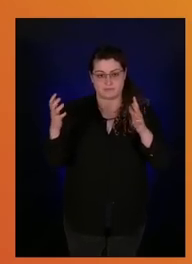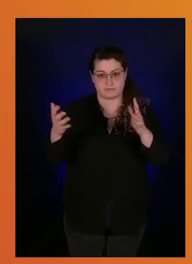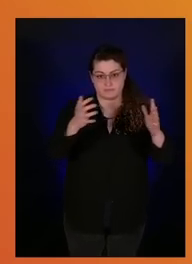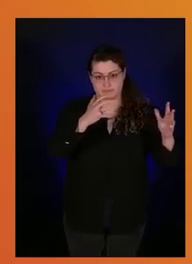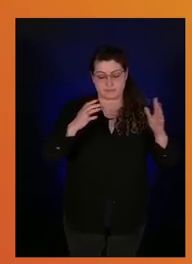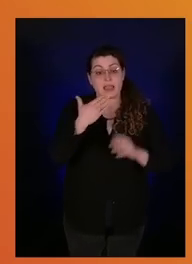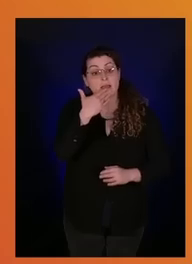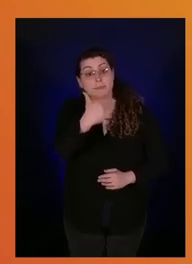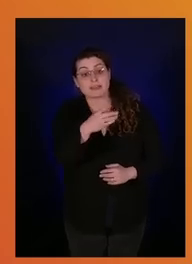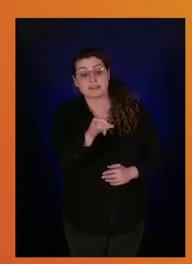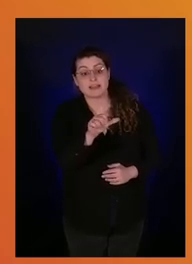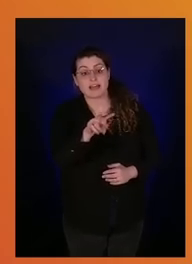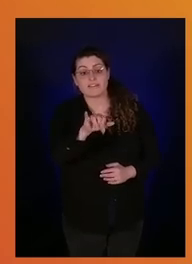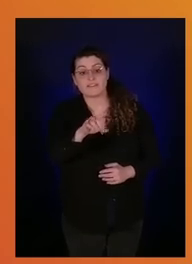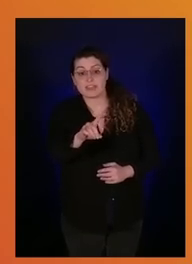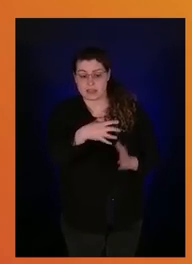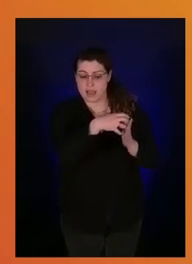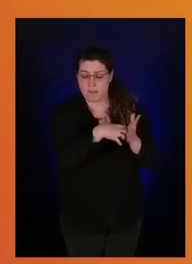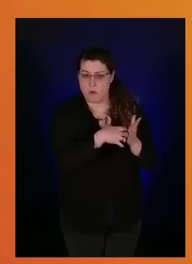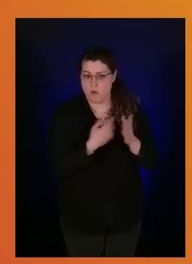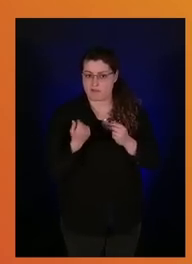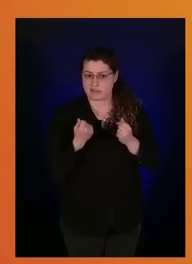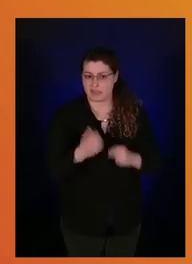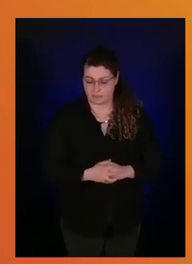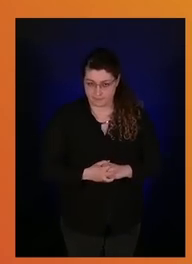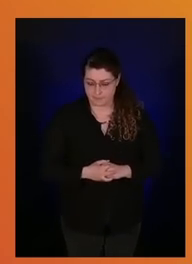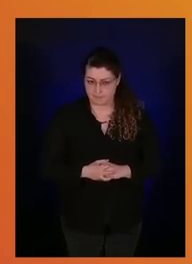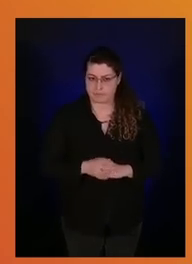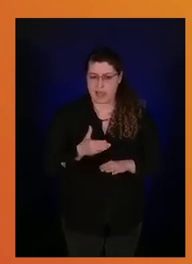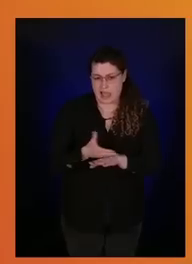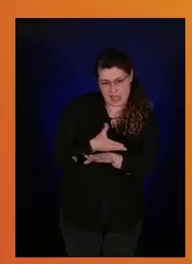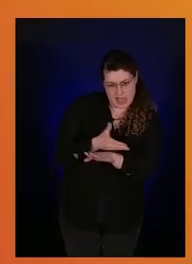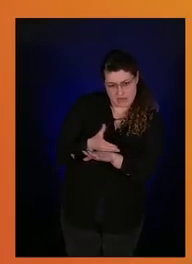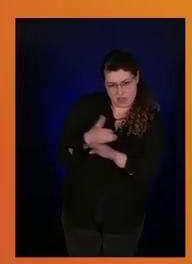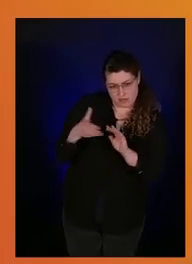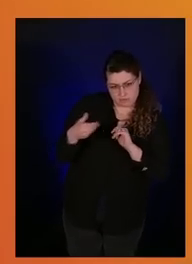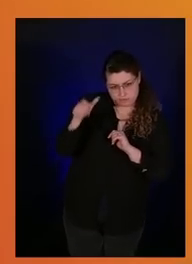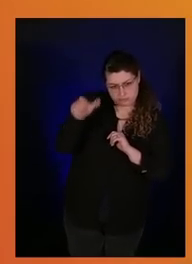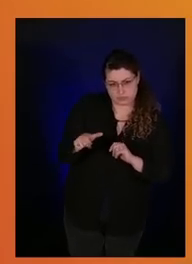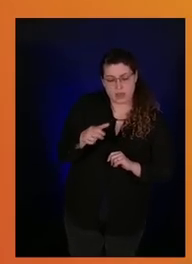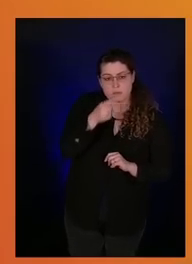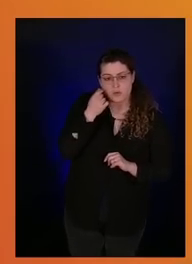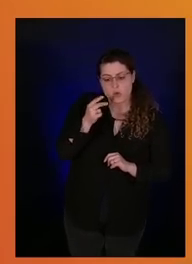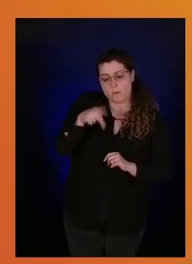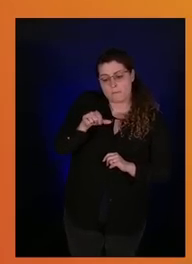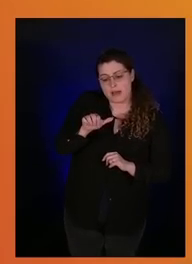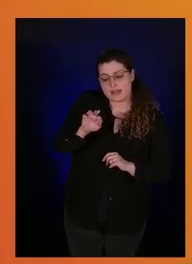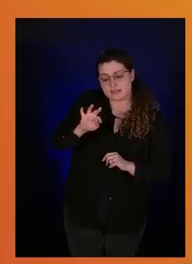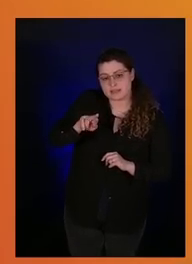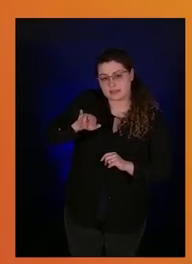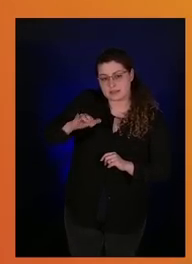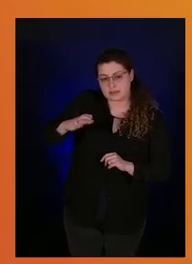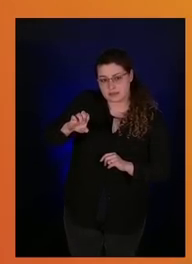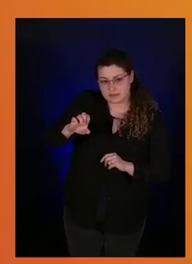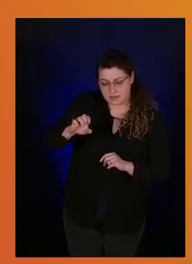Merci David. Merci David pour le rapport financier. Juste un peu avant de laisser la parole à Patrice Bossard pour nous présenter le rapport